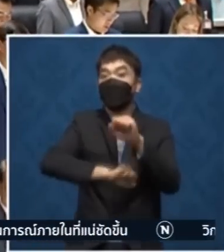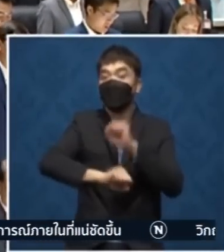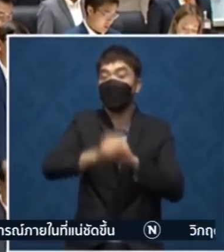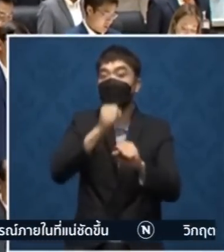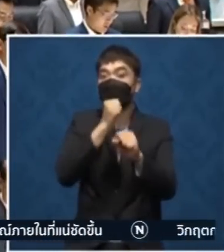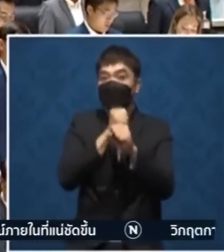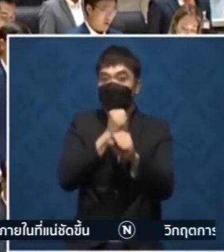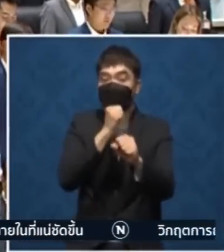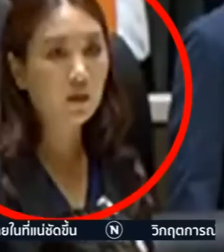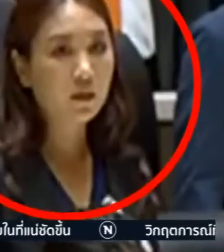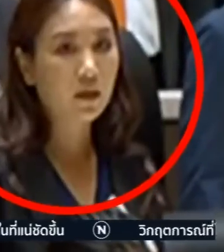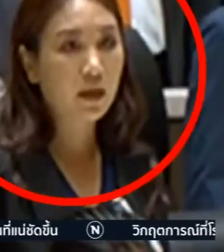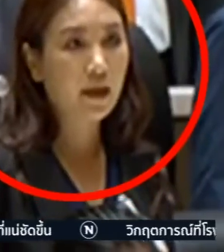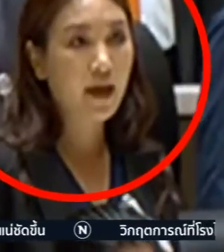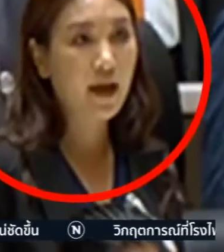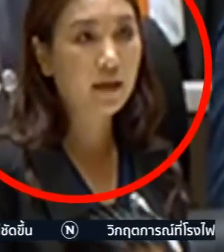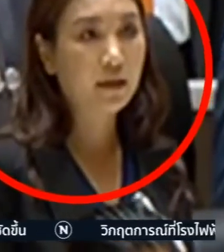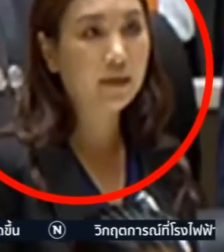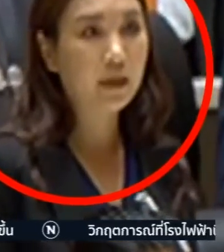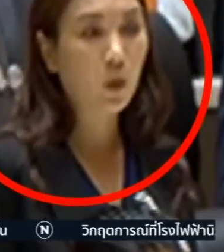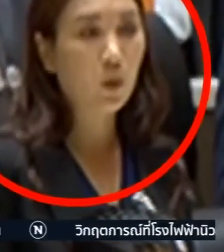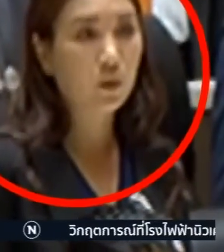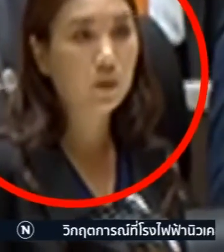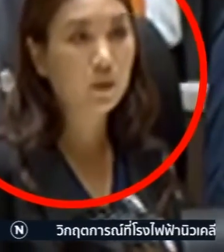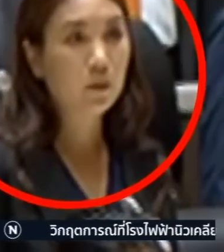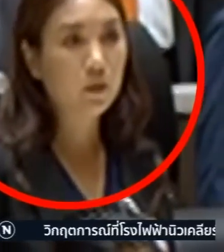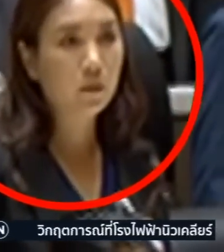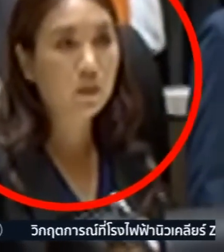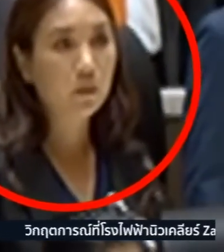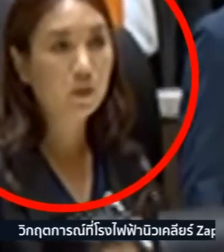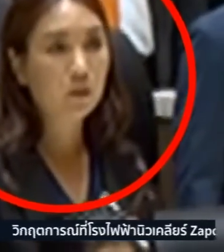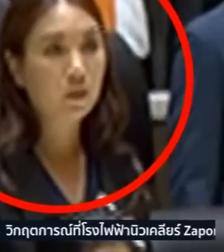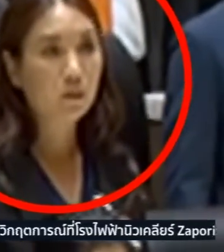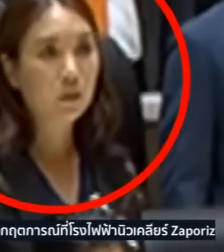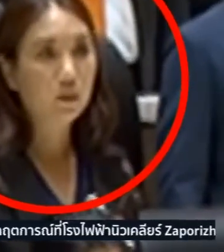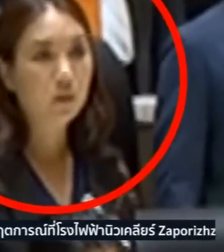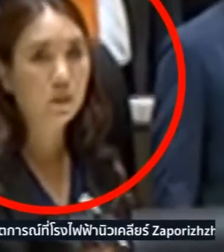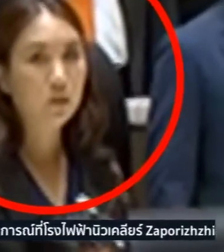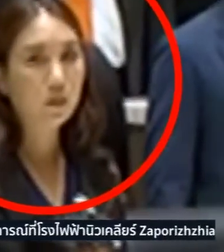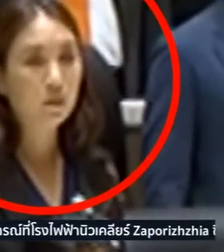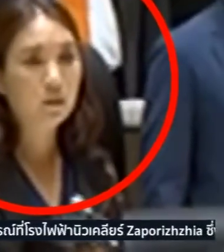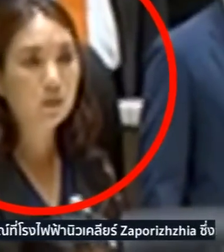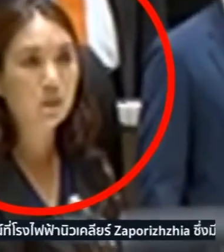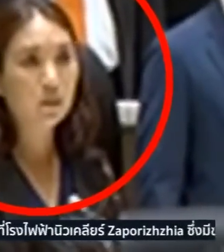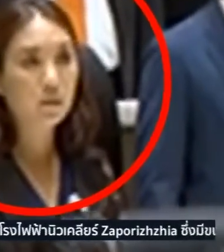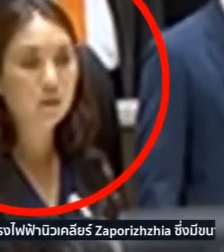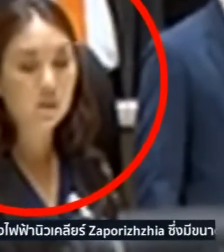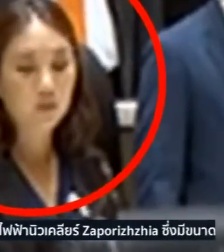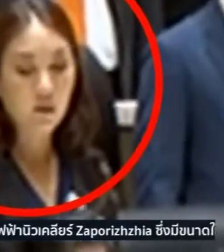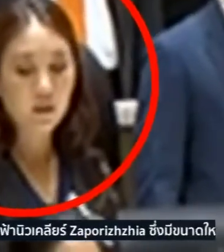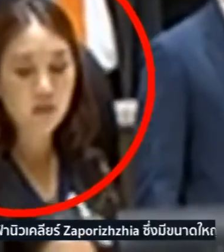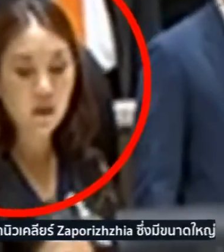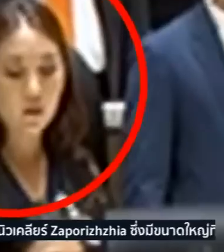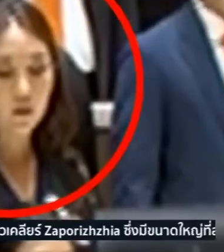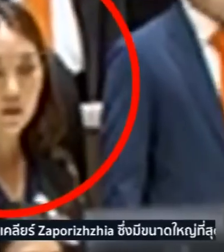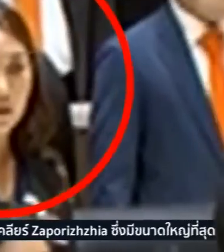ฏิญาณแต่ก็มีการตั้งคำถามว่าเอ๊ะดูจากลักษณะคุณสิริกัญญาแล้วมีการปฏิญาณตนจนครบหรือไม่